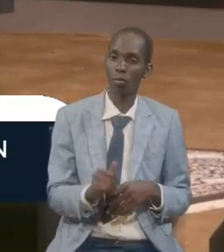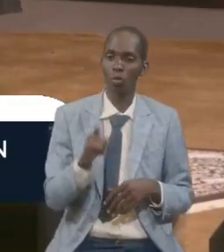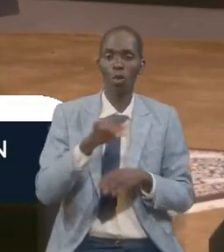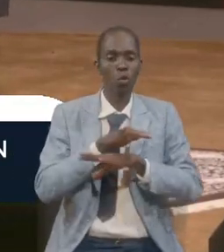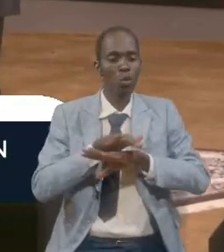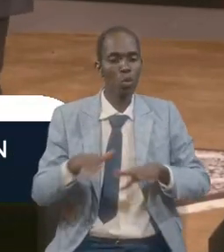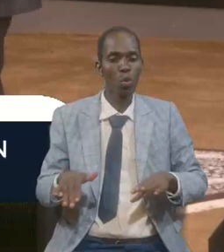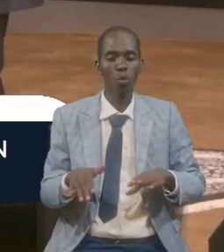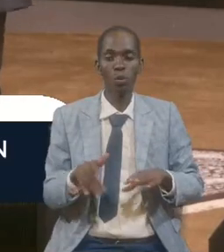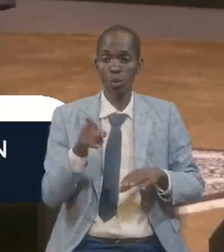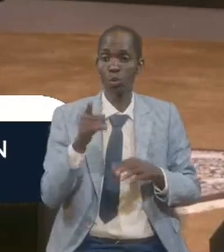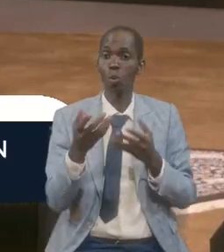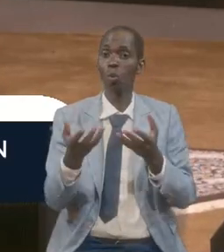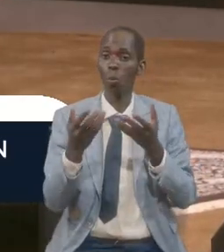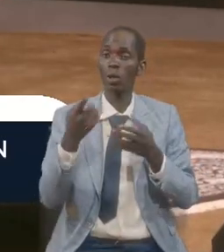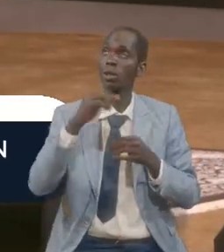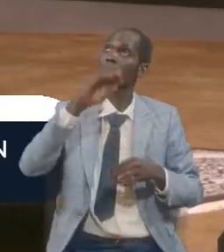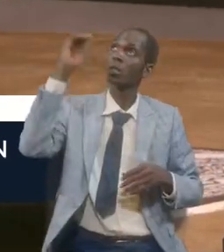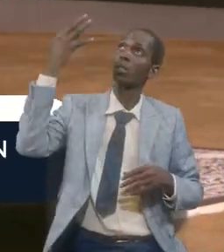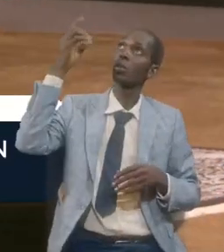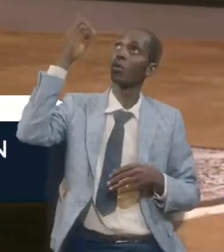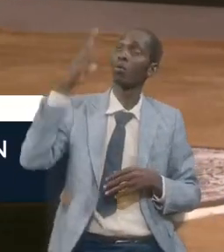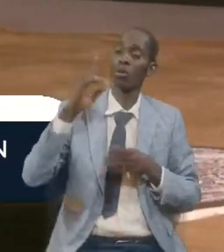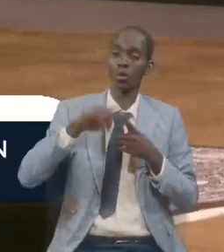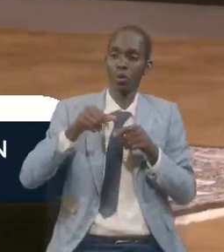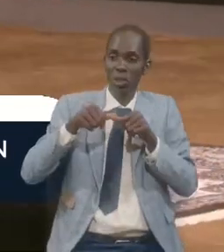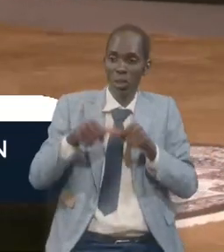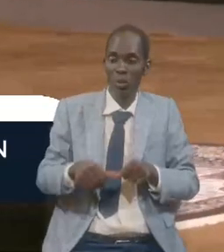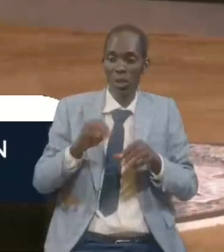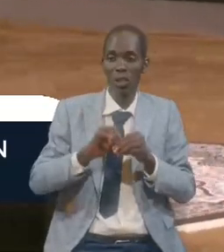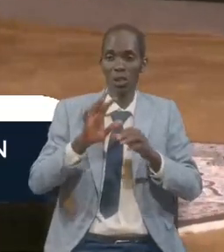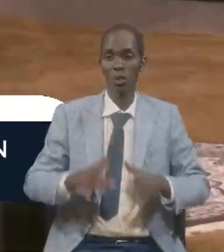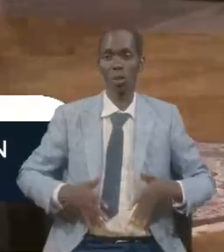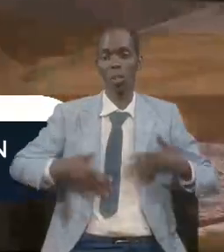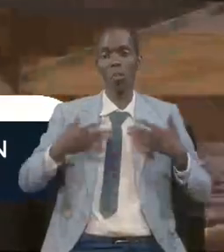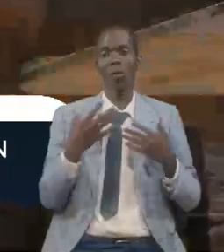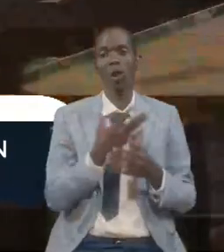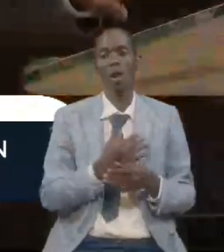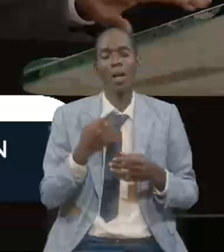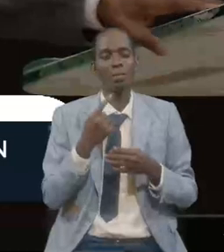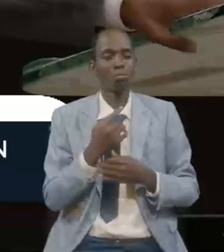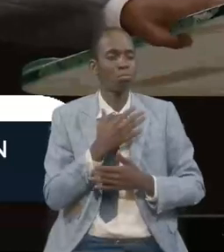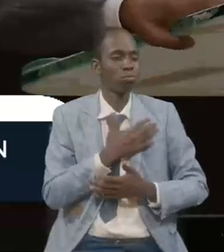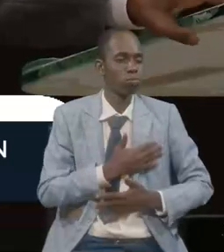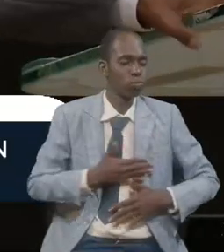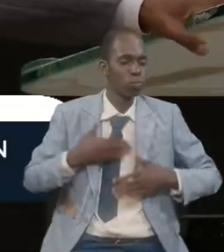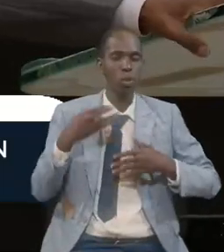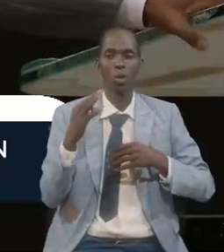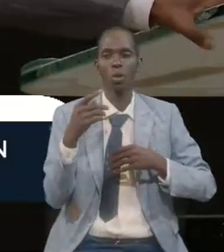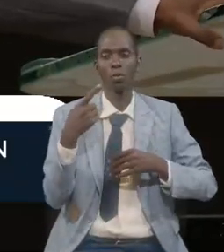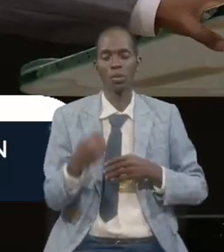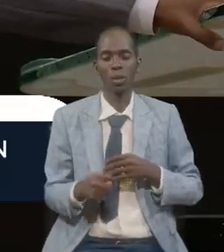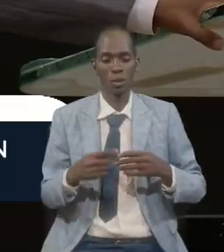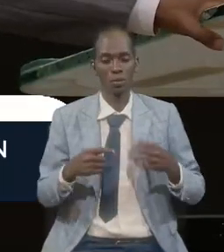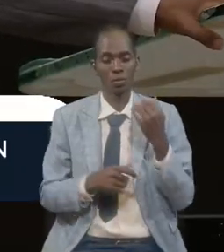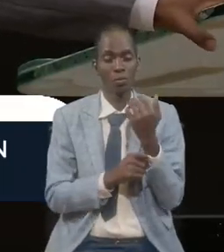dans la tentation. Au fait, tu désires que la grâce de Dieu demeure en toi et les plaisirs de la chair.